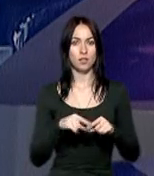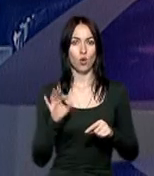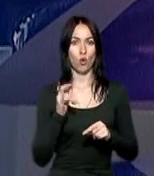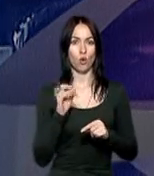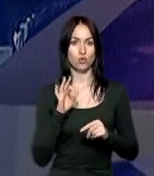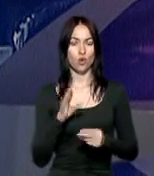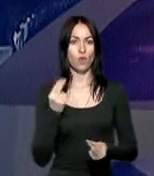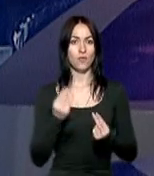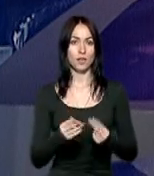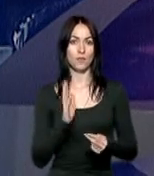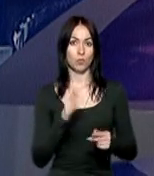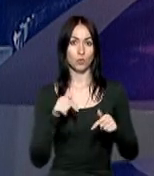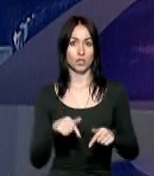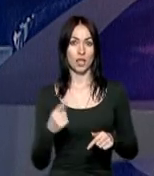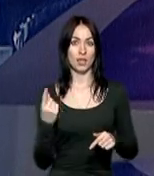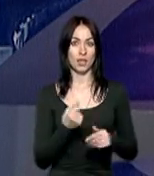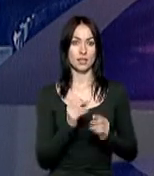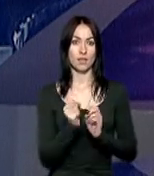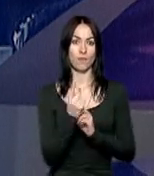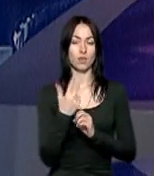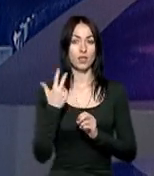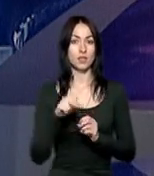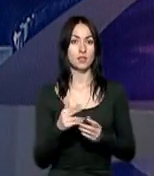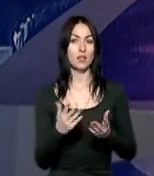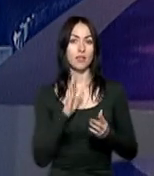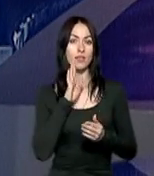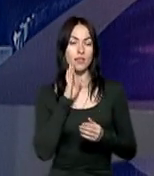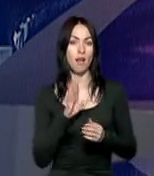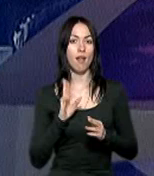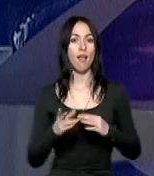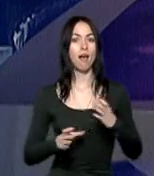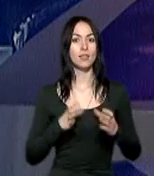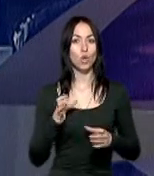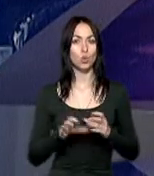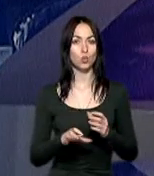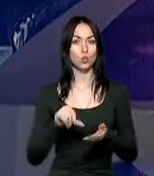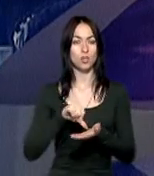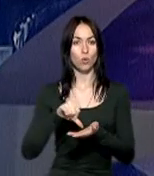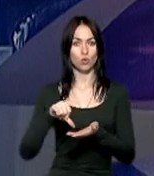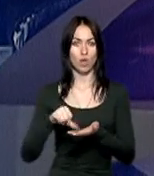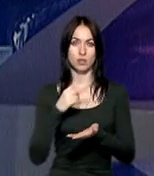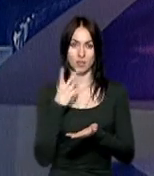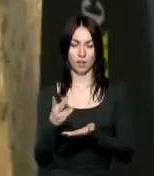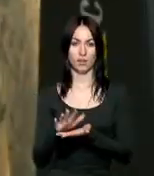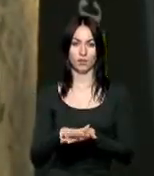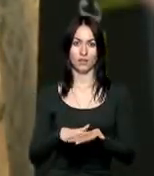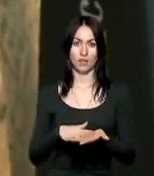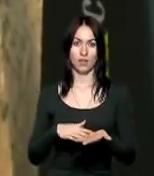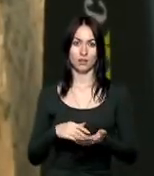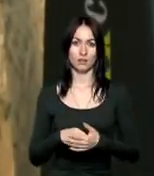Ігри відбудуться цієї неділі о пів на 12 дня. Як тренуються учасники, бачила Альона Рязанцева.